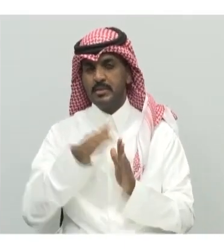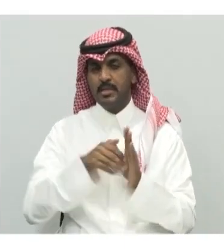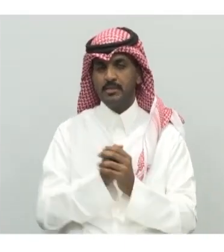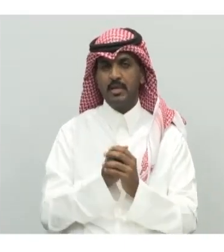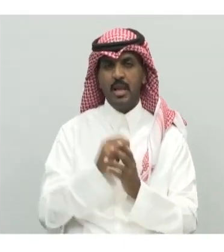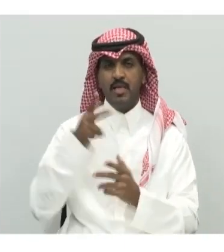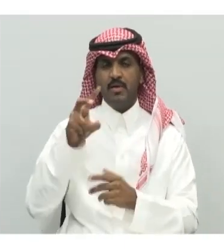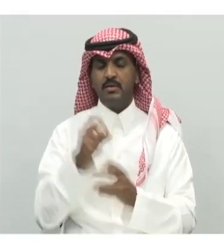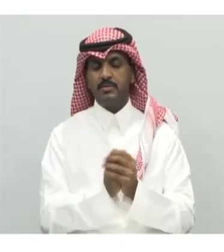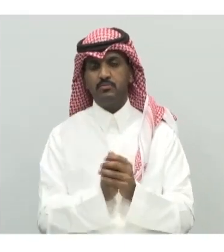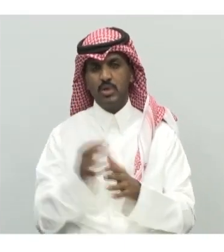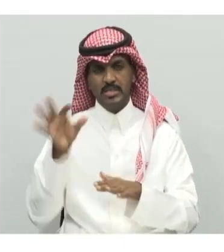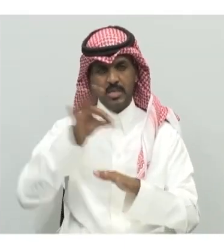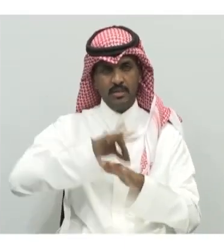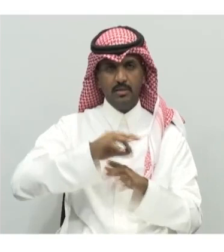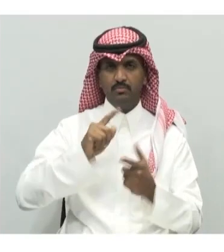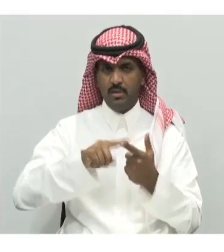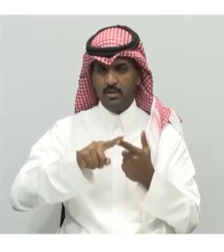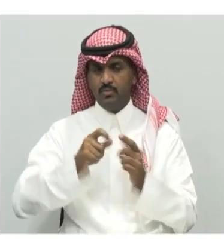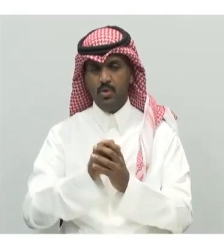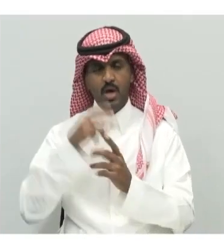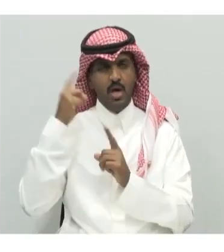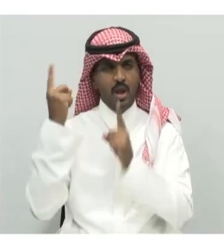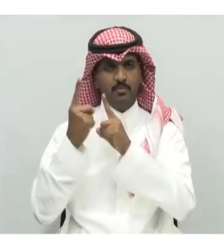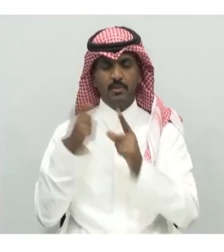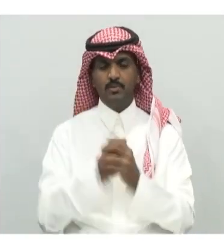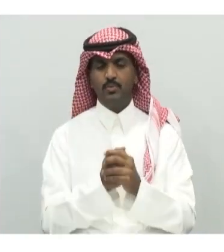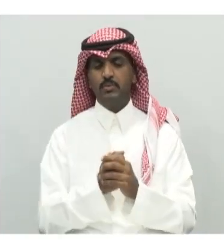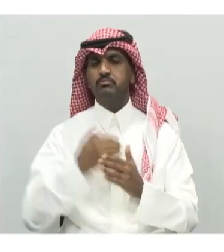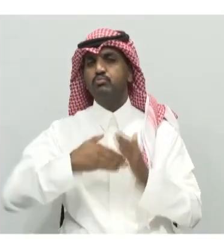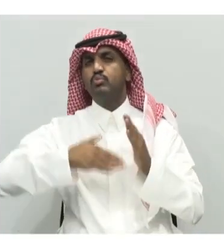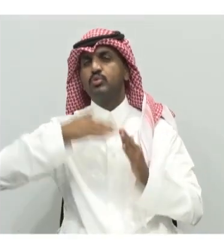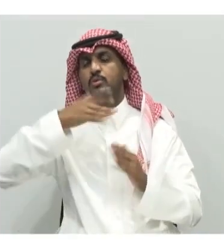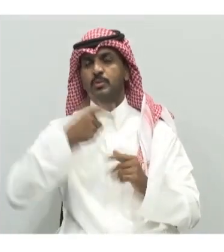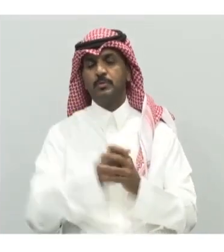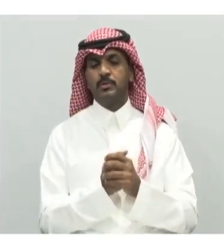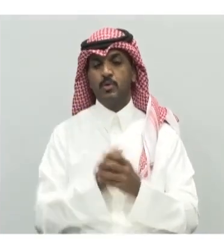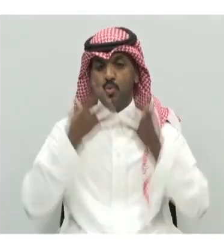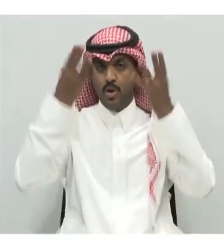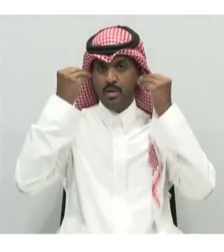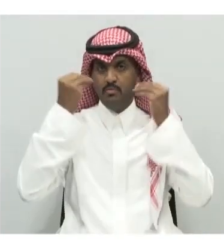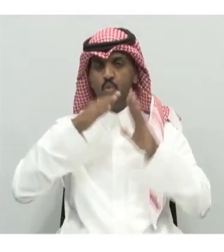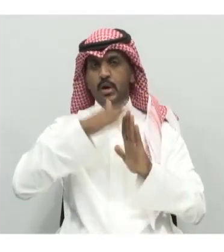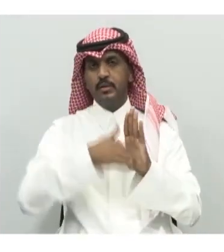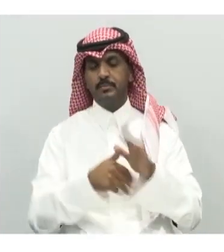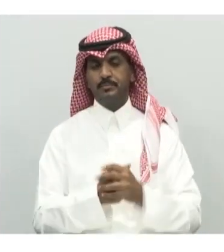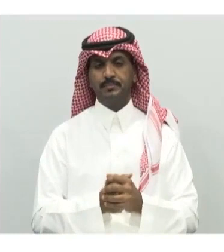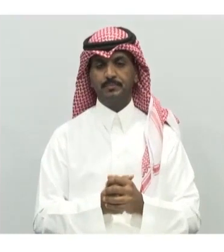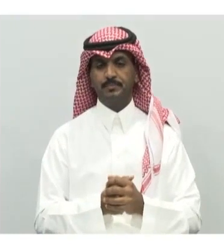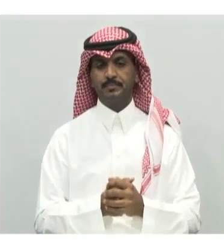ان حضاره الانسانيه حضاره عالميه حضاره متطوره وحضاره علم وقيم